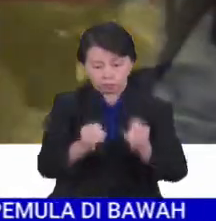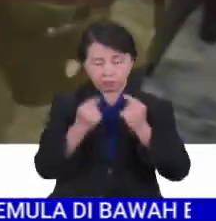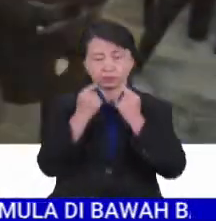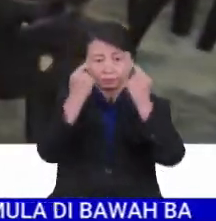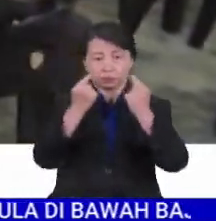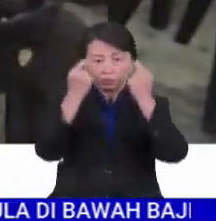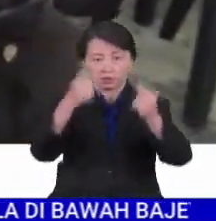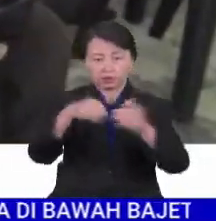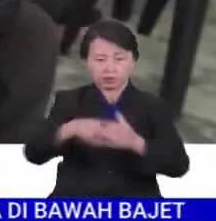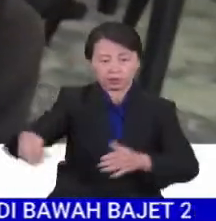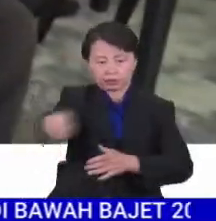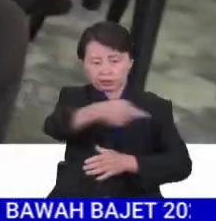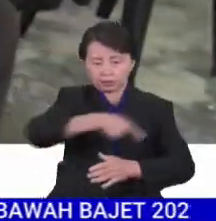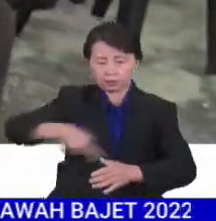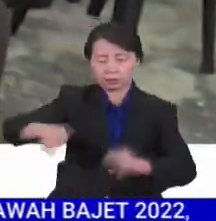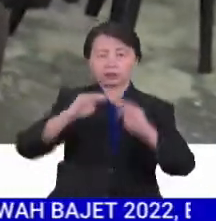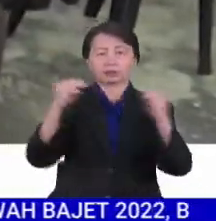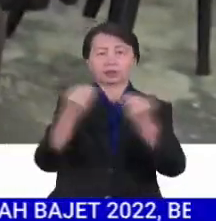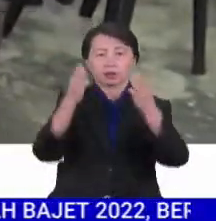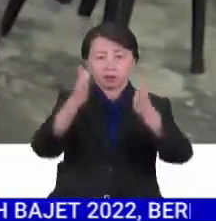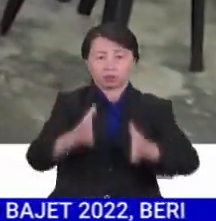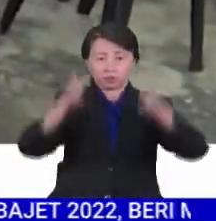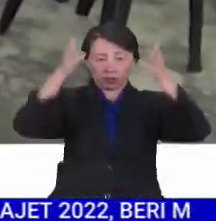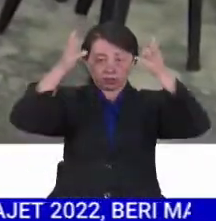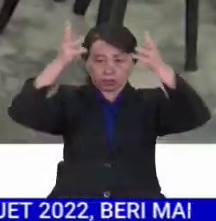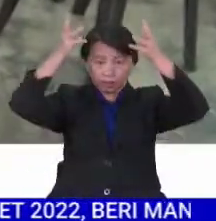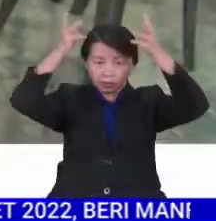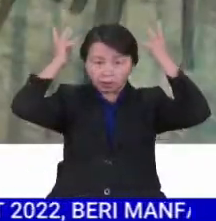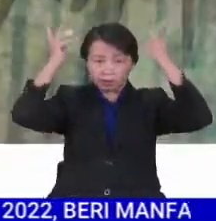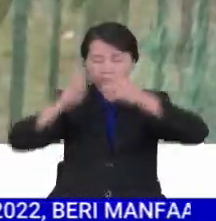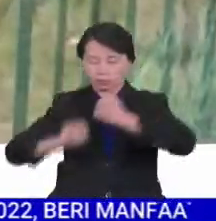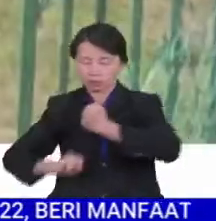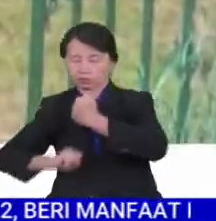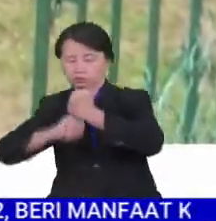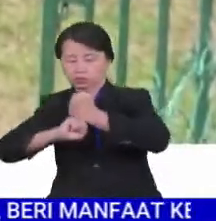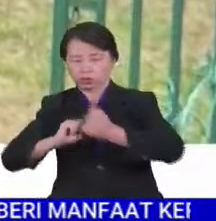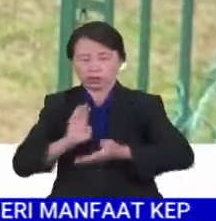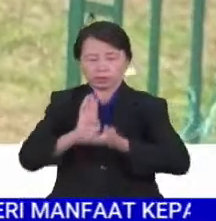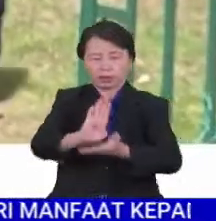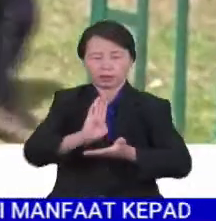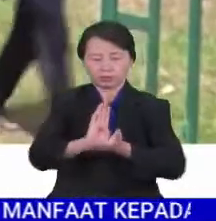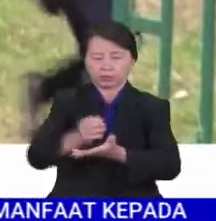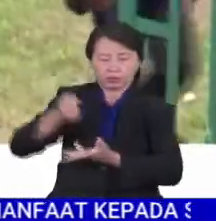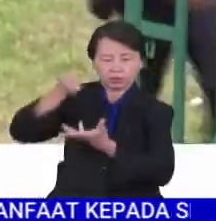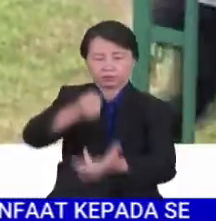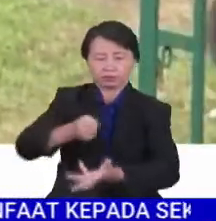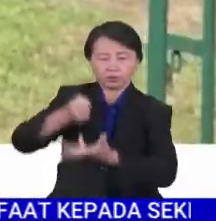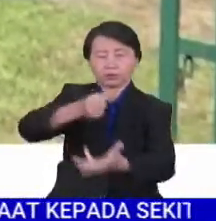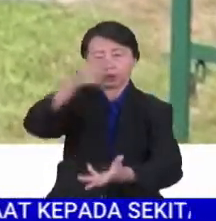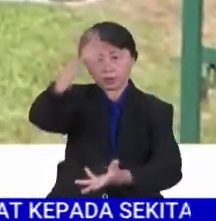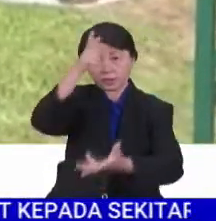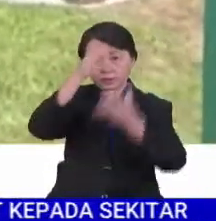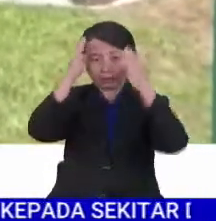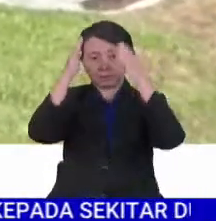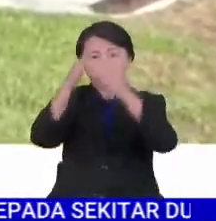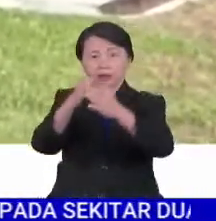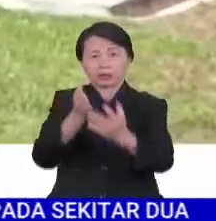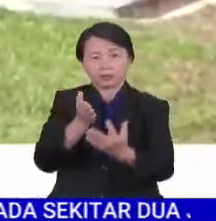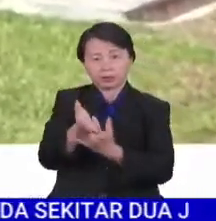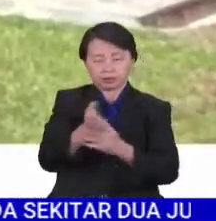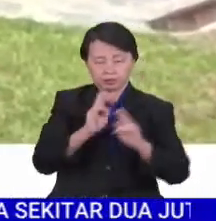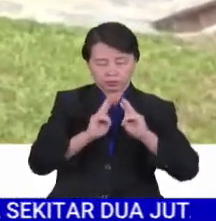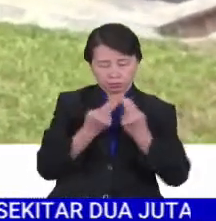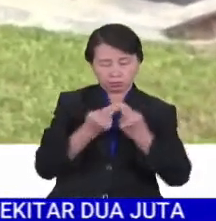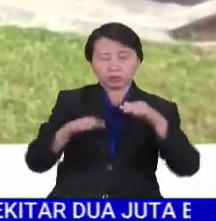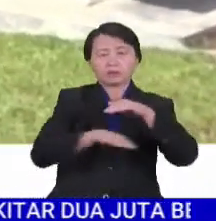berjaya dalam kalangan masyarakat orang asli. Ini disokong pelbagai bantuan dan peruntukan Kerajaan Negeri Pahang menerusi